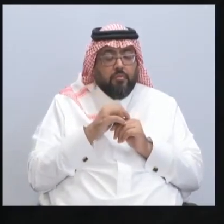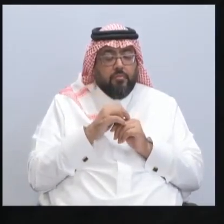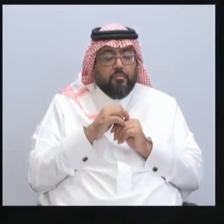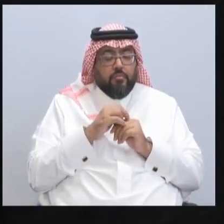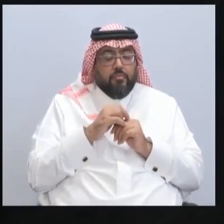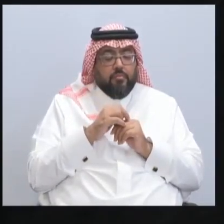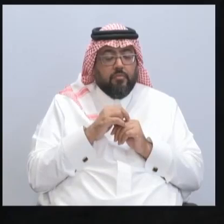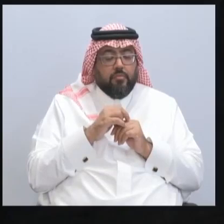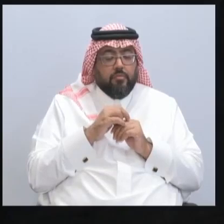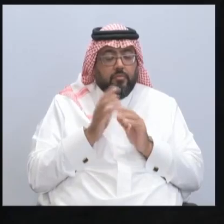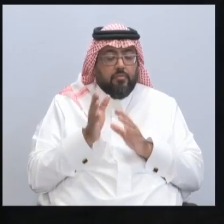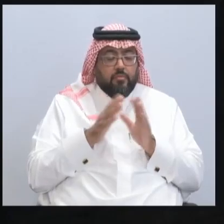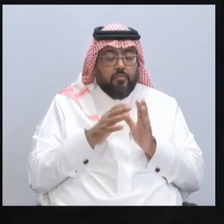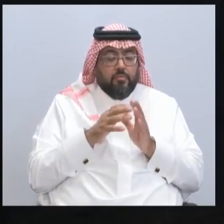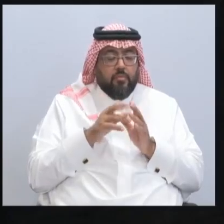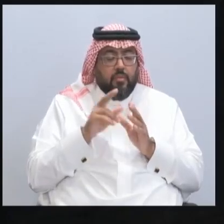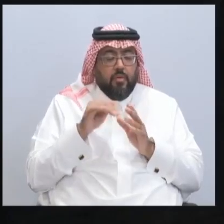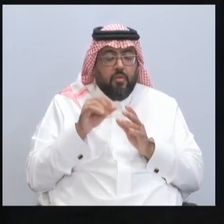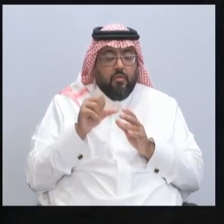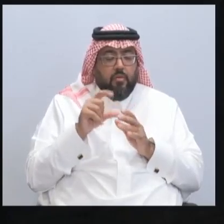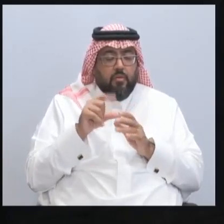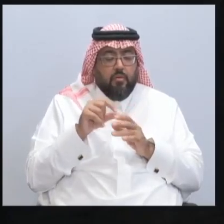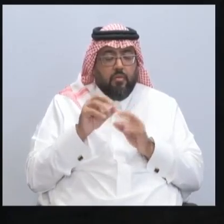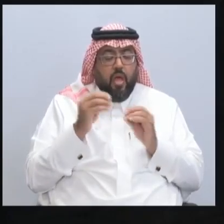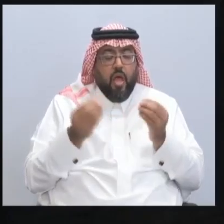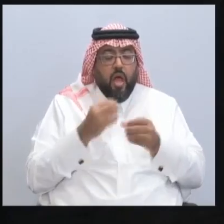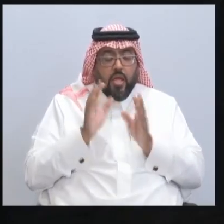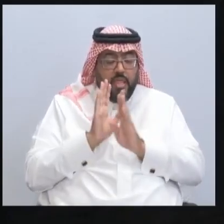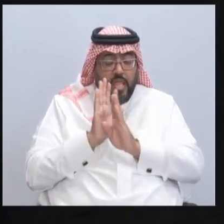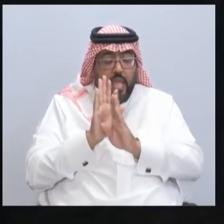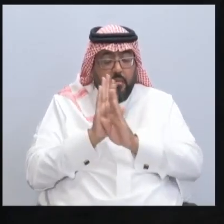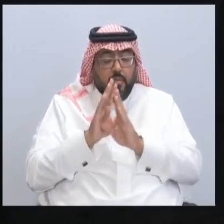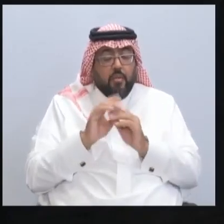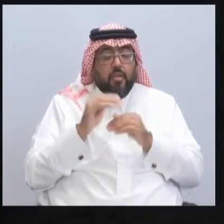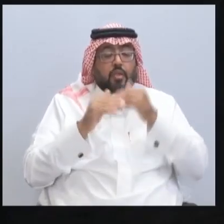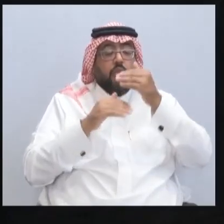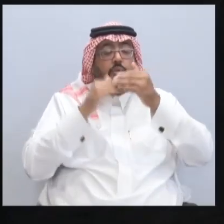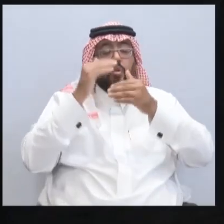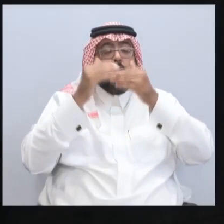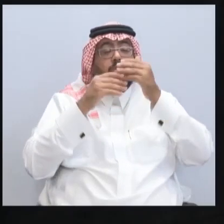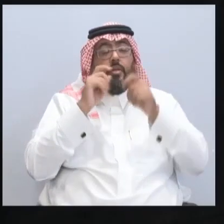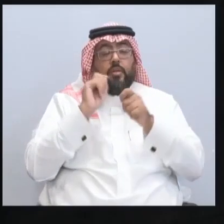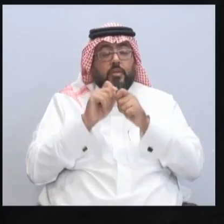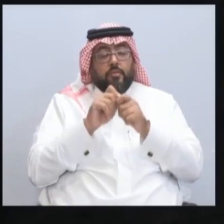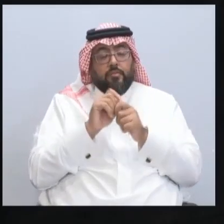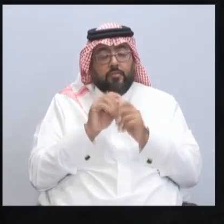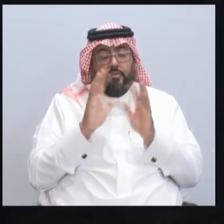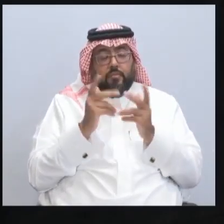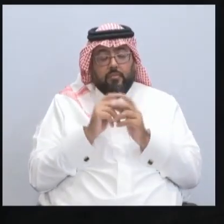واقواها ناتي الى العوامل التي ساعد على تطوير الصناعه